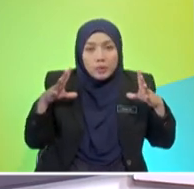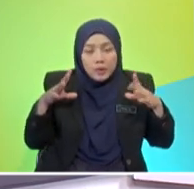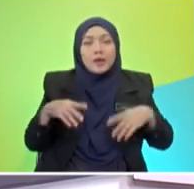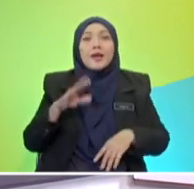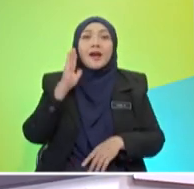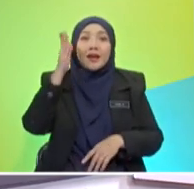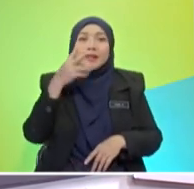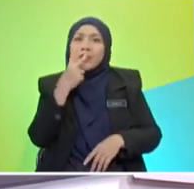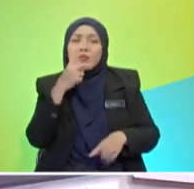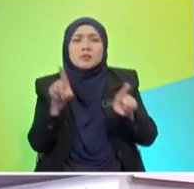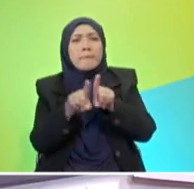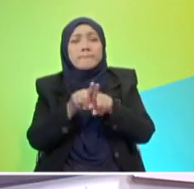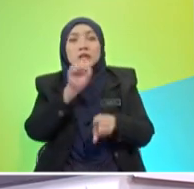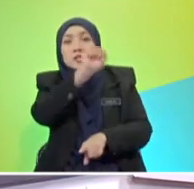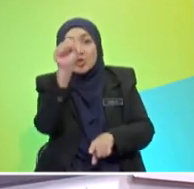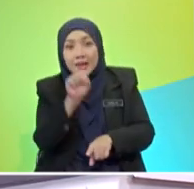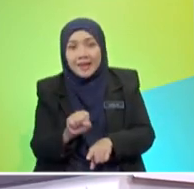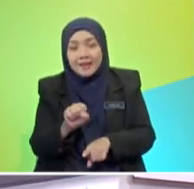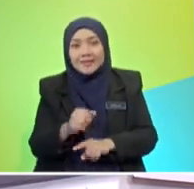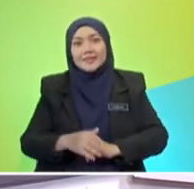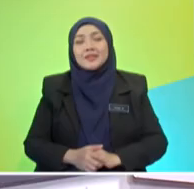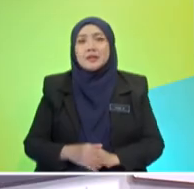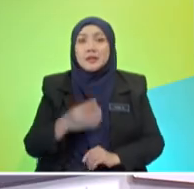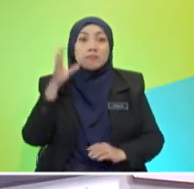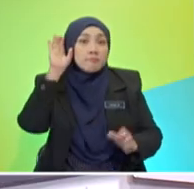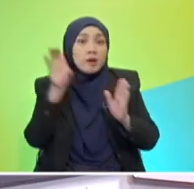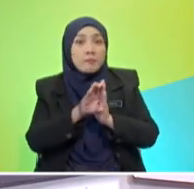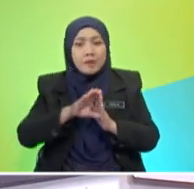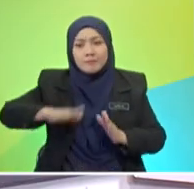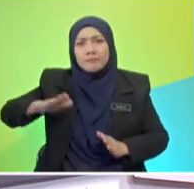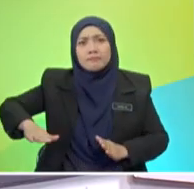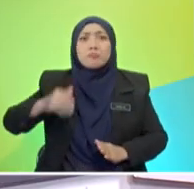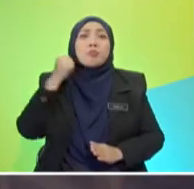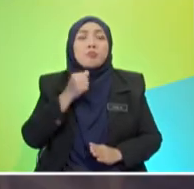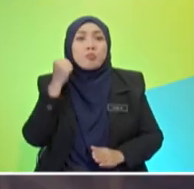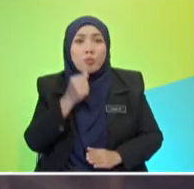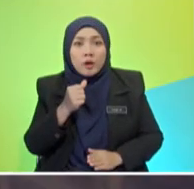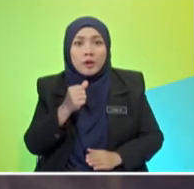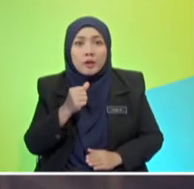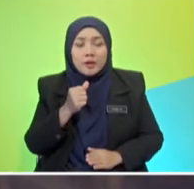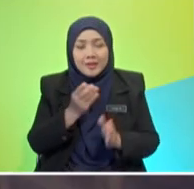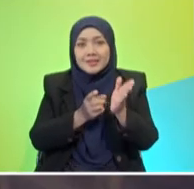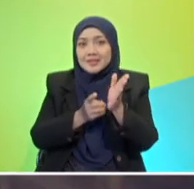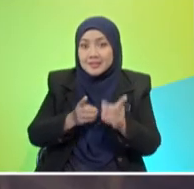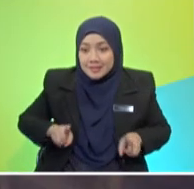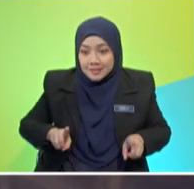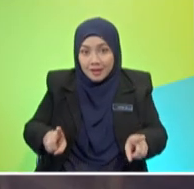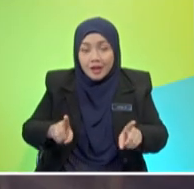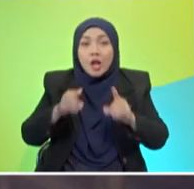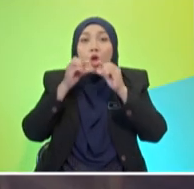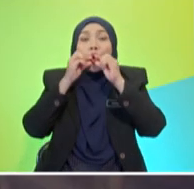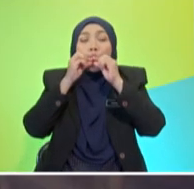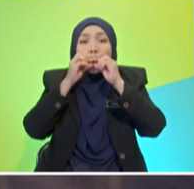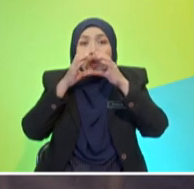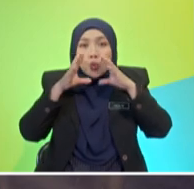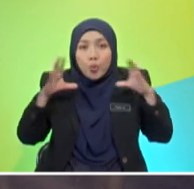jawab. Okey. Ni gambar kanak-kanak perempuan sedang buat apa? Sedang tiup belon cikgu. Tadi Syah tengah buat apa? Pun